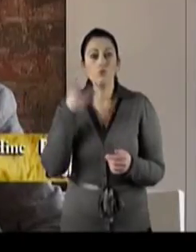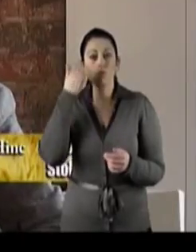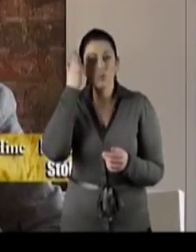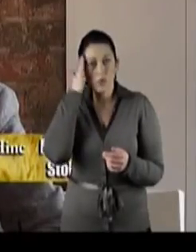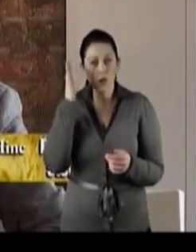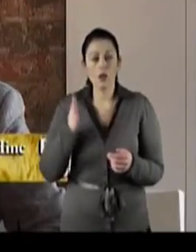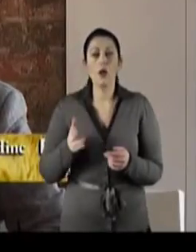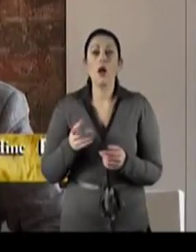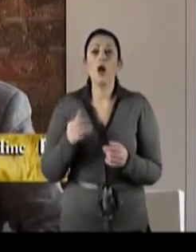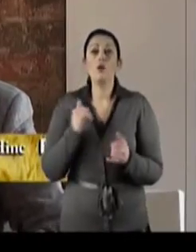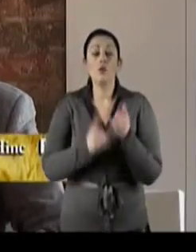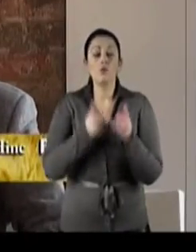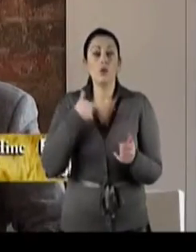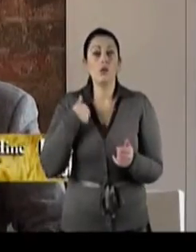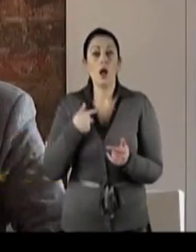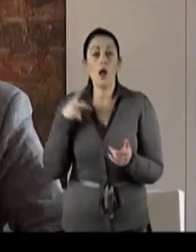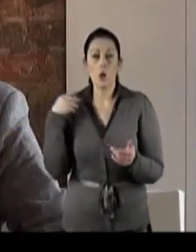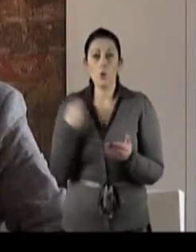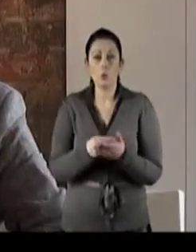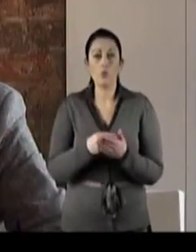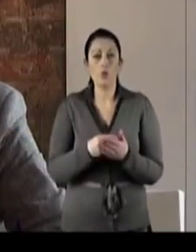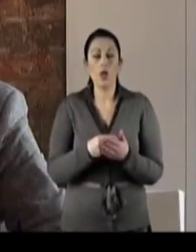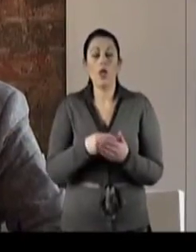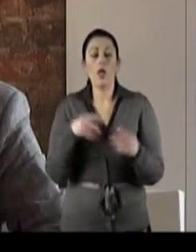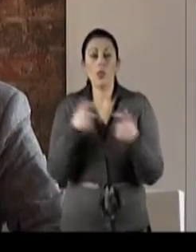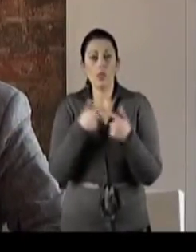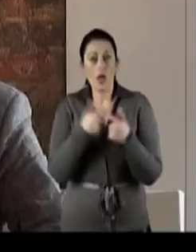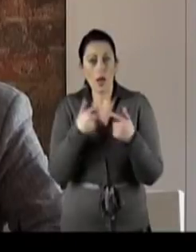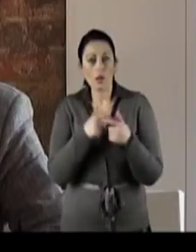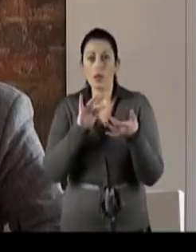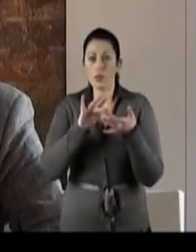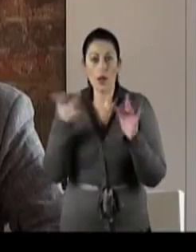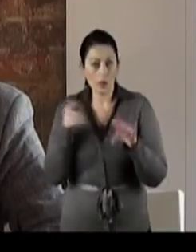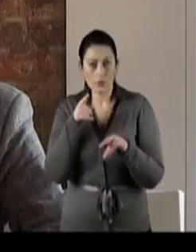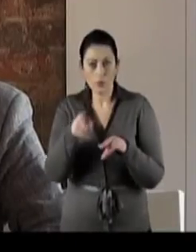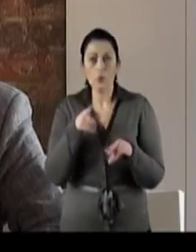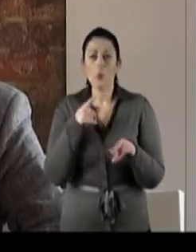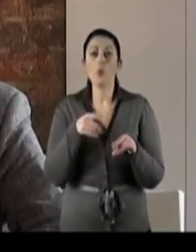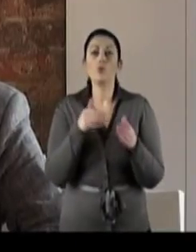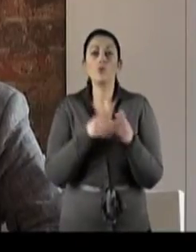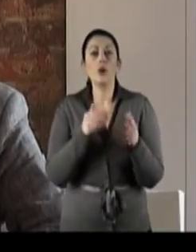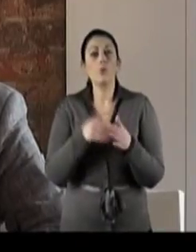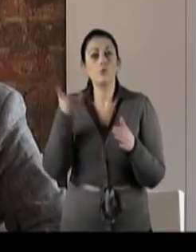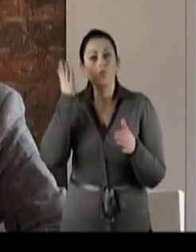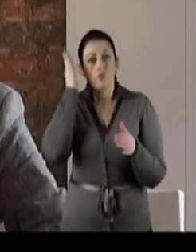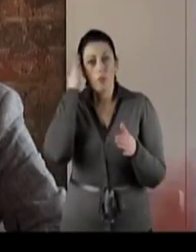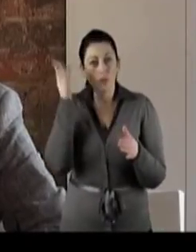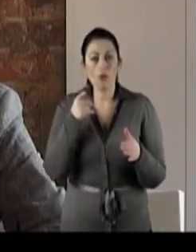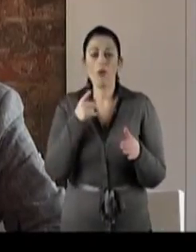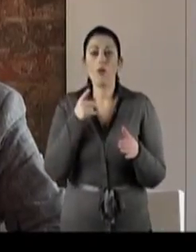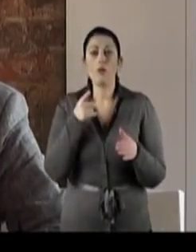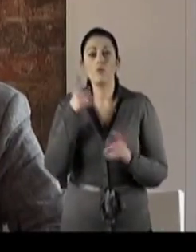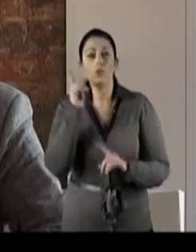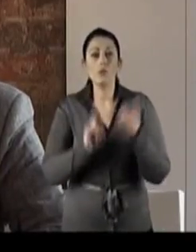tym, jako nabywcy takich towarów, że możemy się liczyć z tym, że w